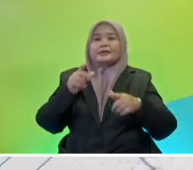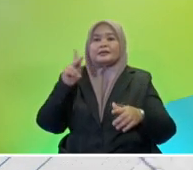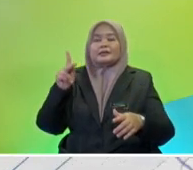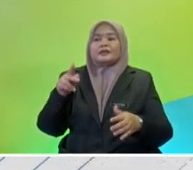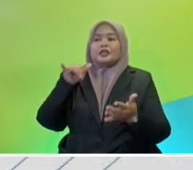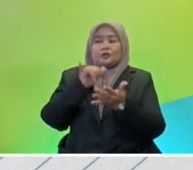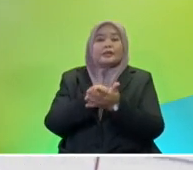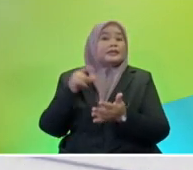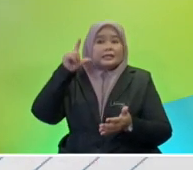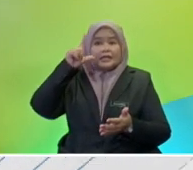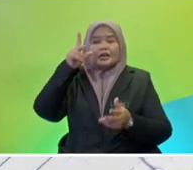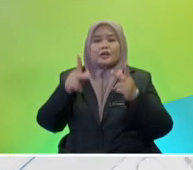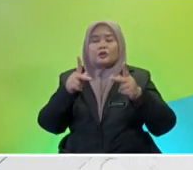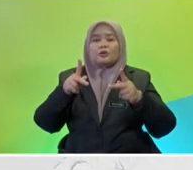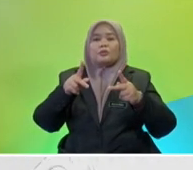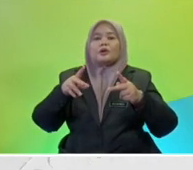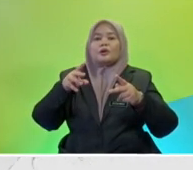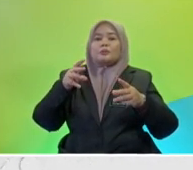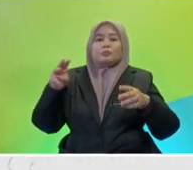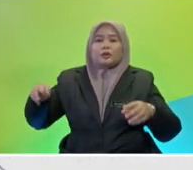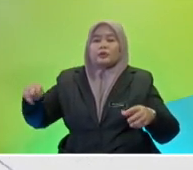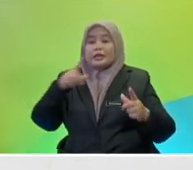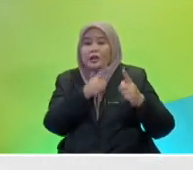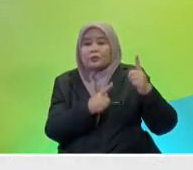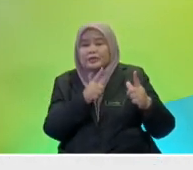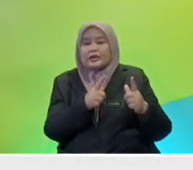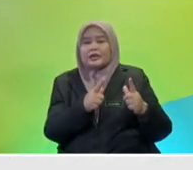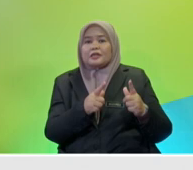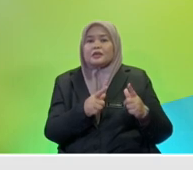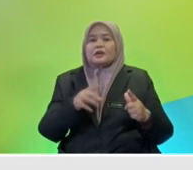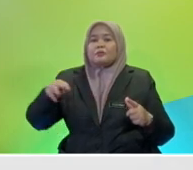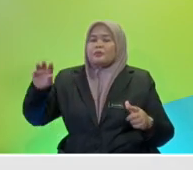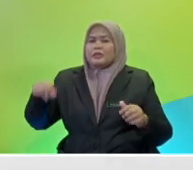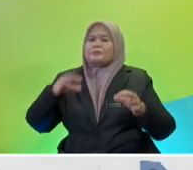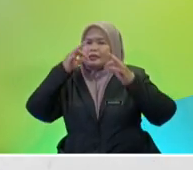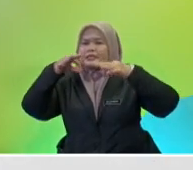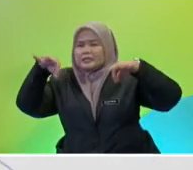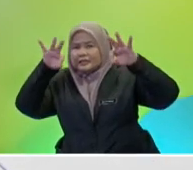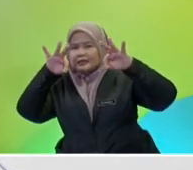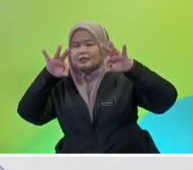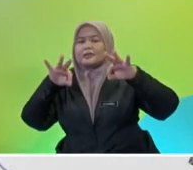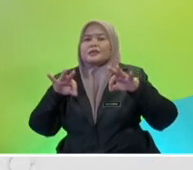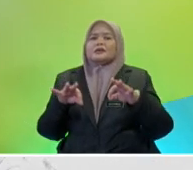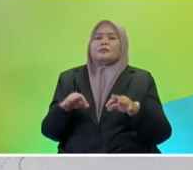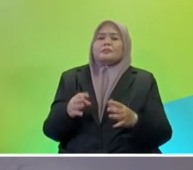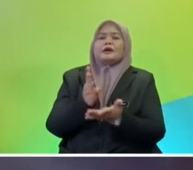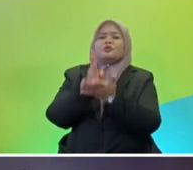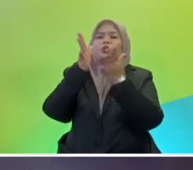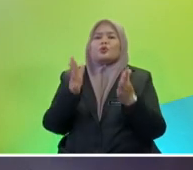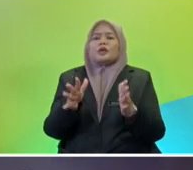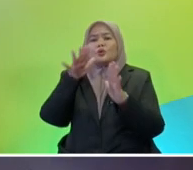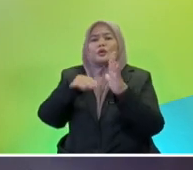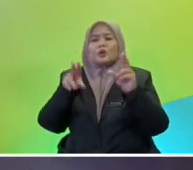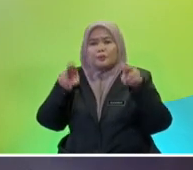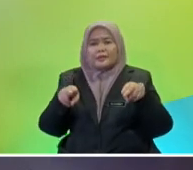itulah yang kita lihat kalau murid boleh melakukan kan kan murid-murid bercerita Dia pernah membantu orang-orang upaya